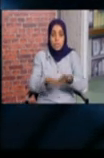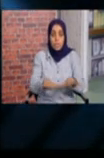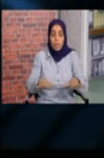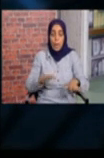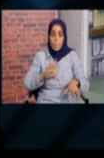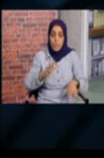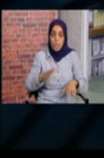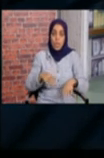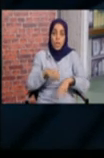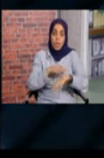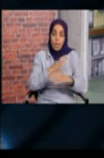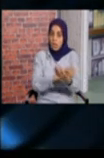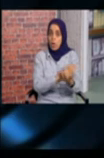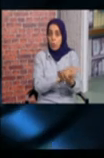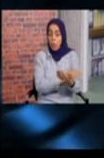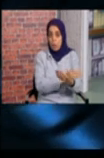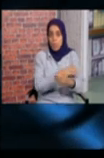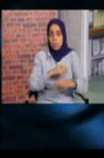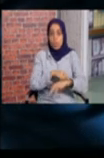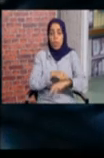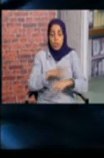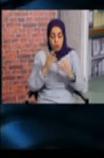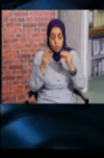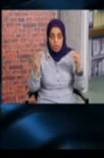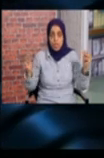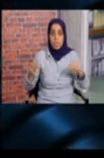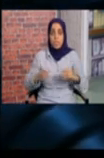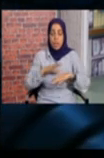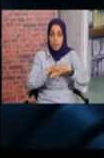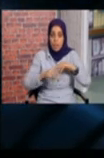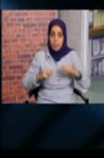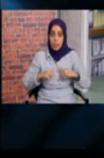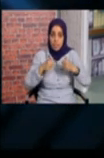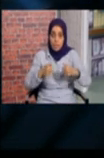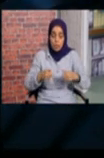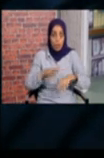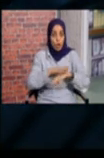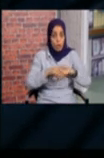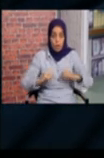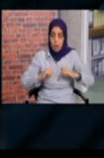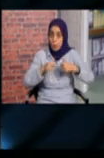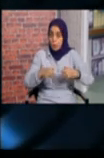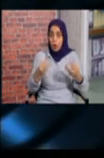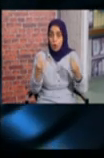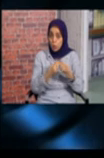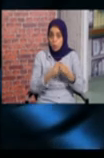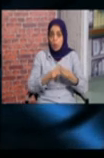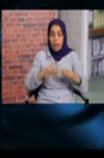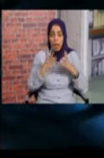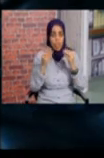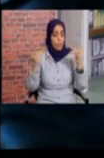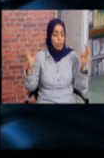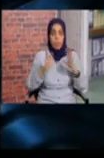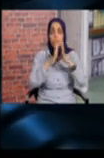بين المرضى من خلال الدراسات الكتير اللي اتعملت اثناء المرحله التجريبيه للمبادره والتواصل مع عدد كبير